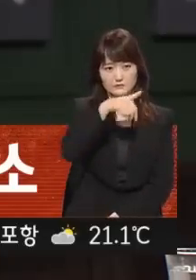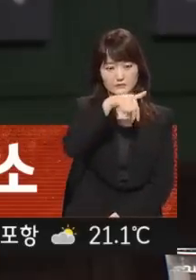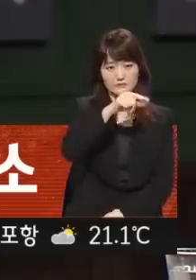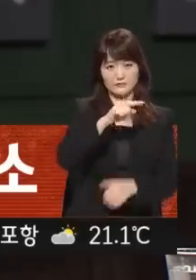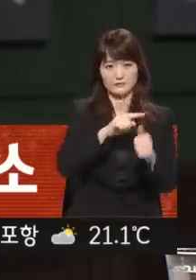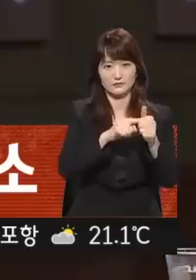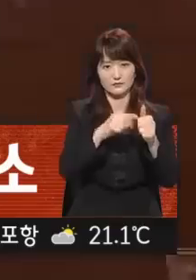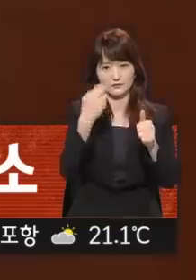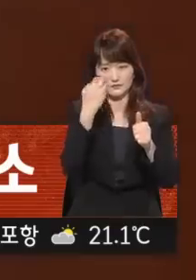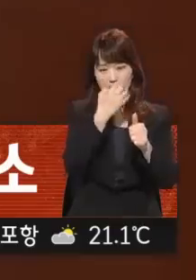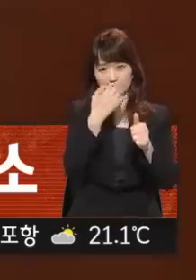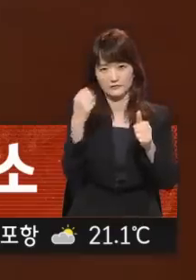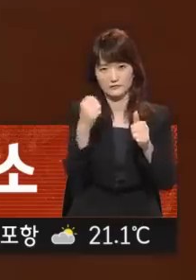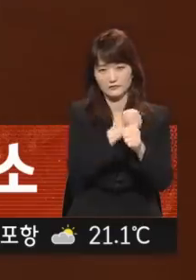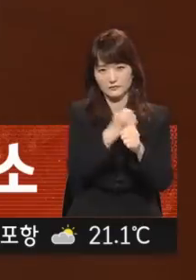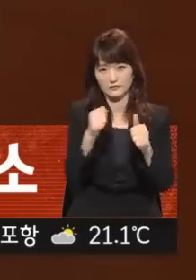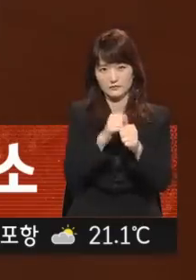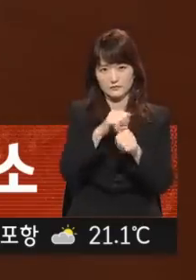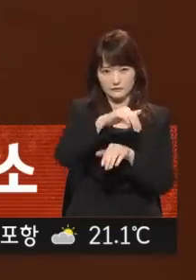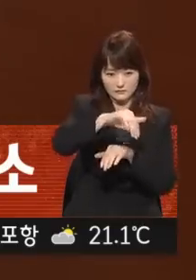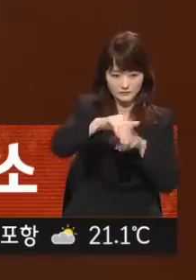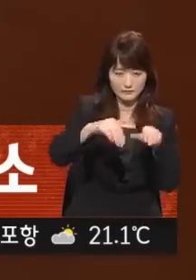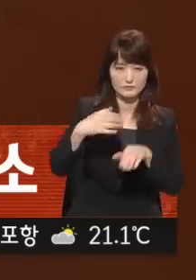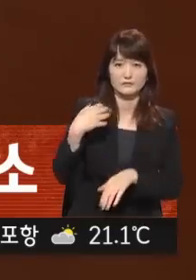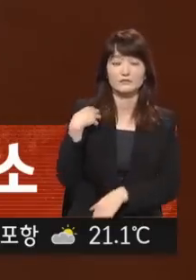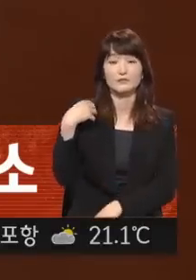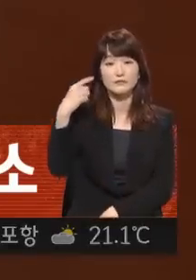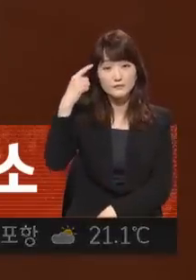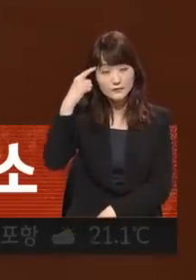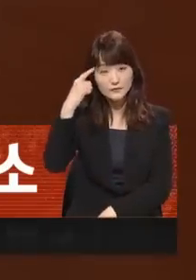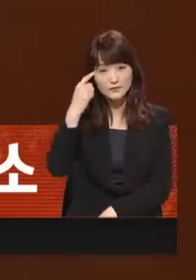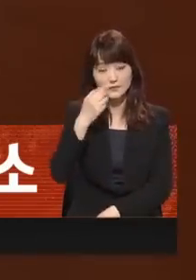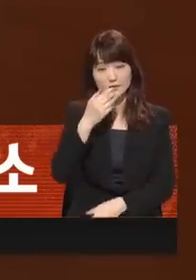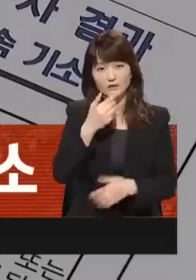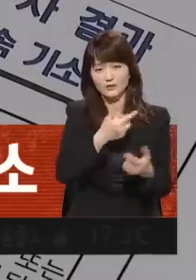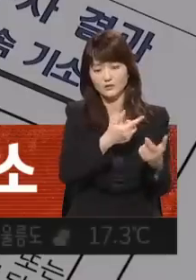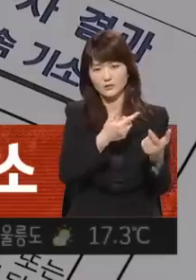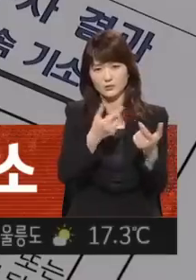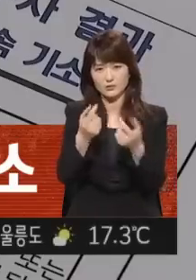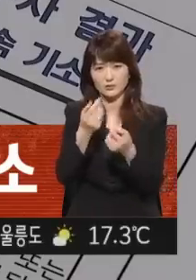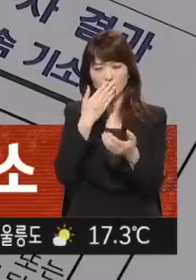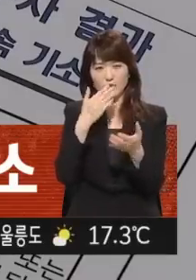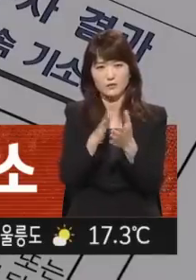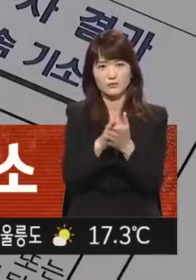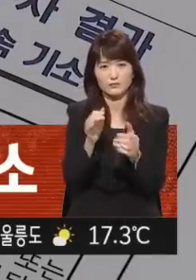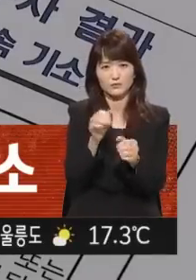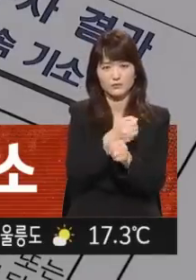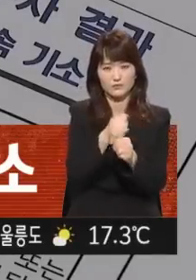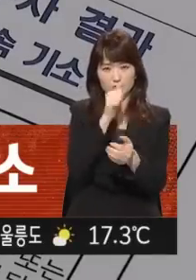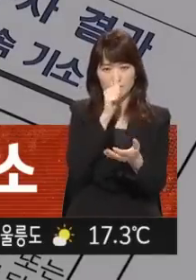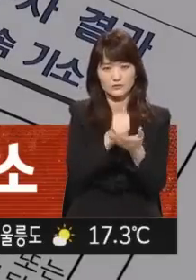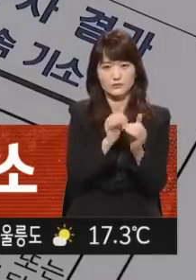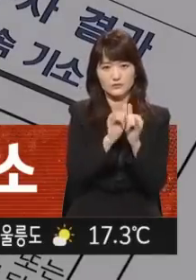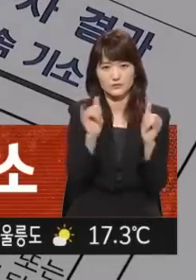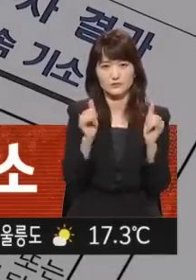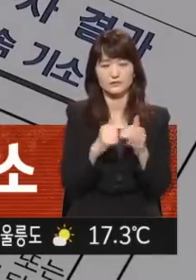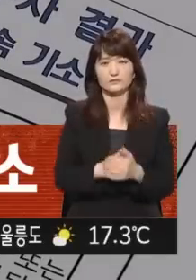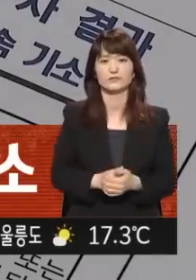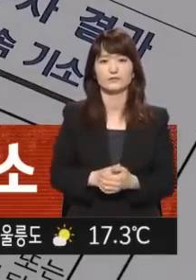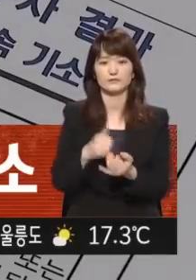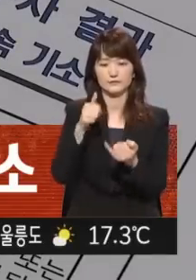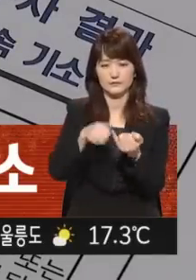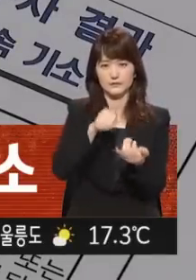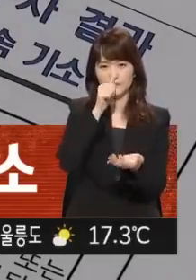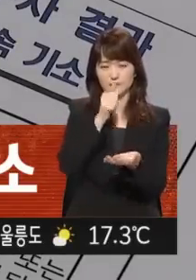가담한 어떤 경위와 그 역할 같은 것들을 고려했을 때 공동정범으로 판단을 했습니다 그래서 방조 혐의가 아니라 준유사강간